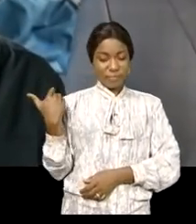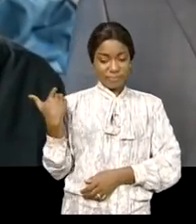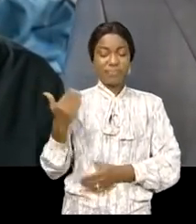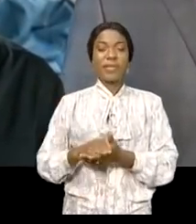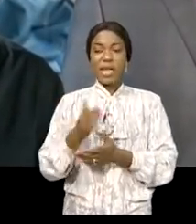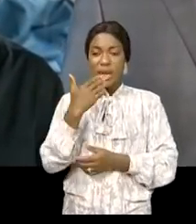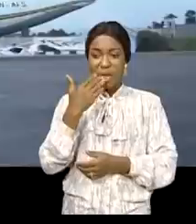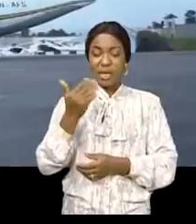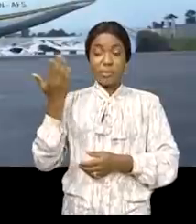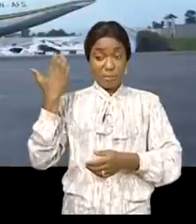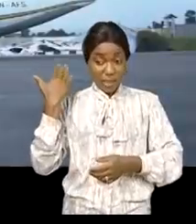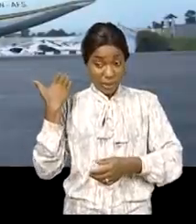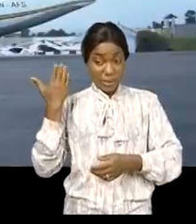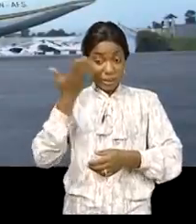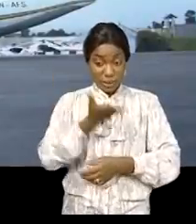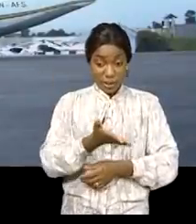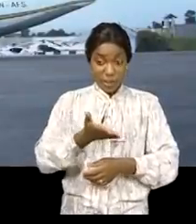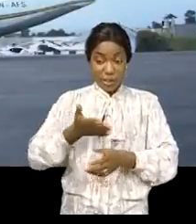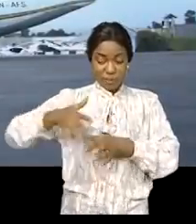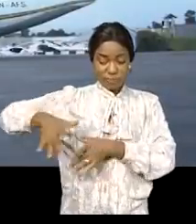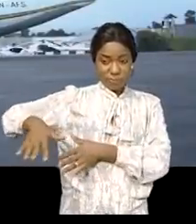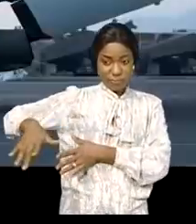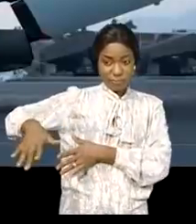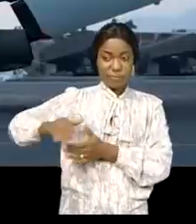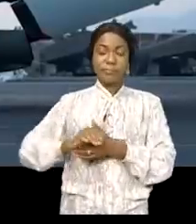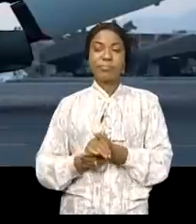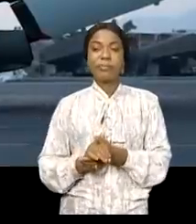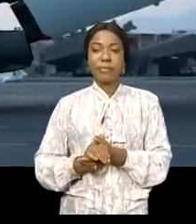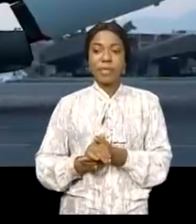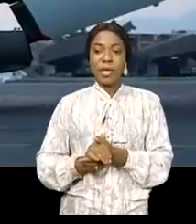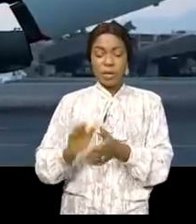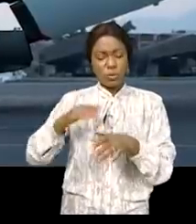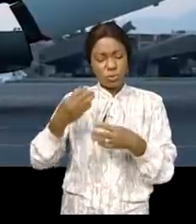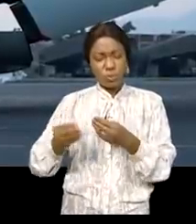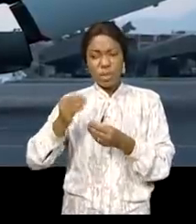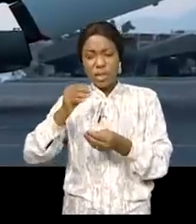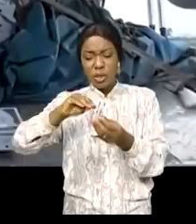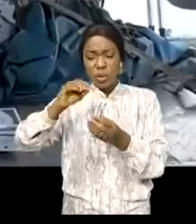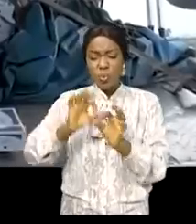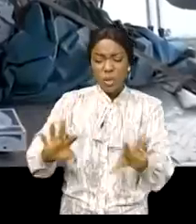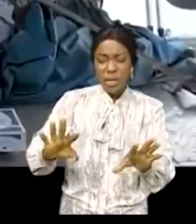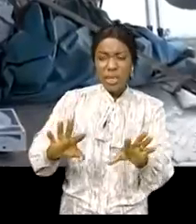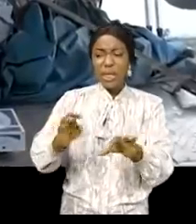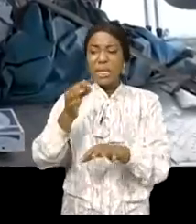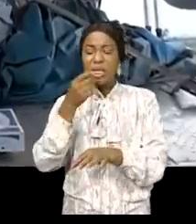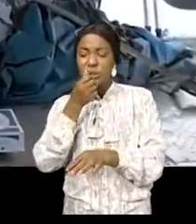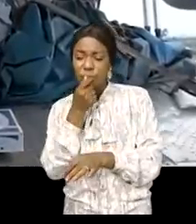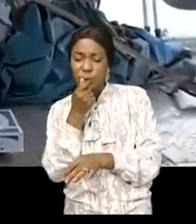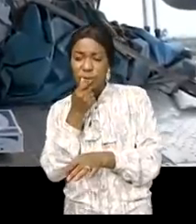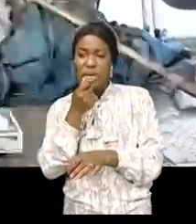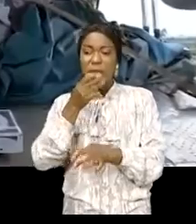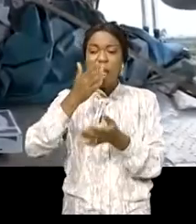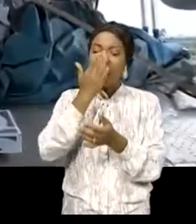du riz, de l'eau, du poisson salé, des pâtes, de l'huile, du sucre, du